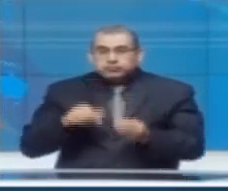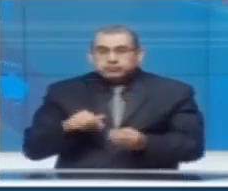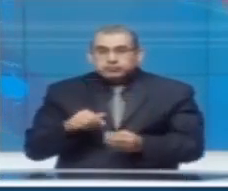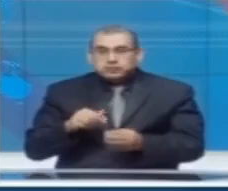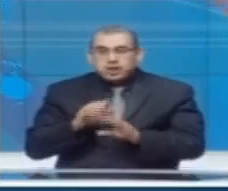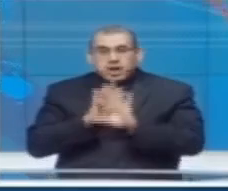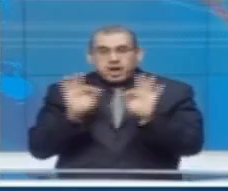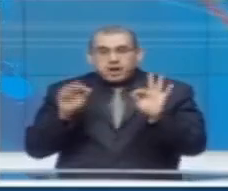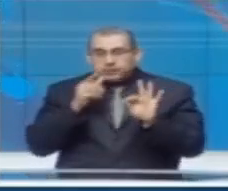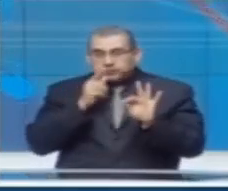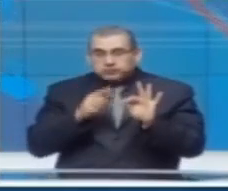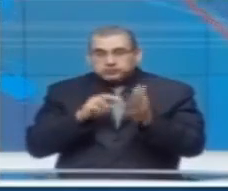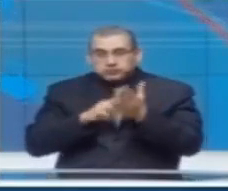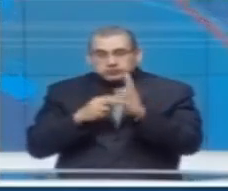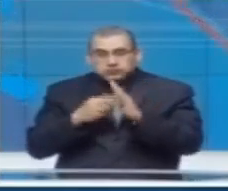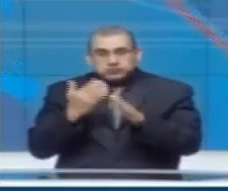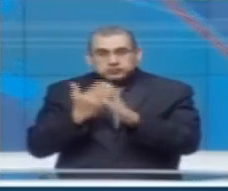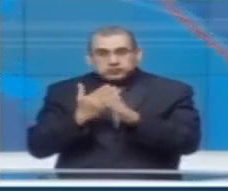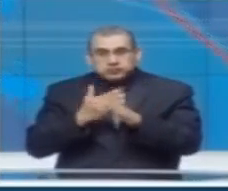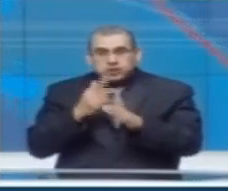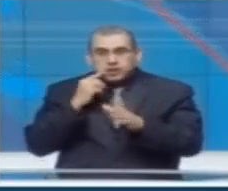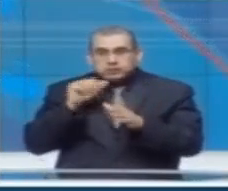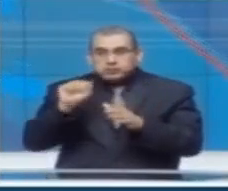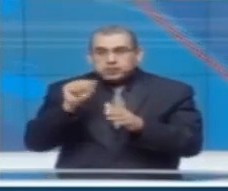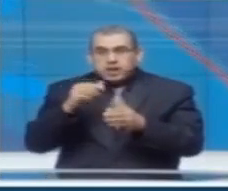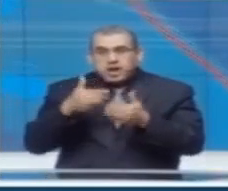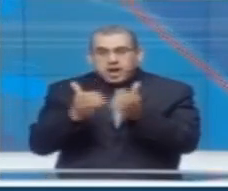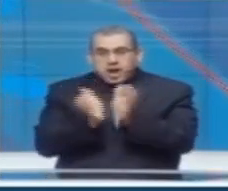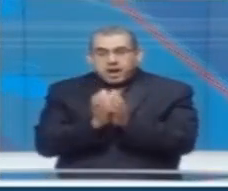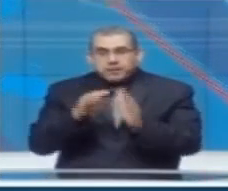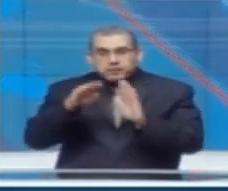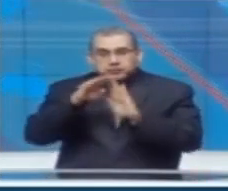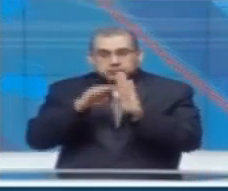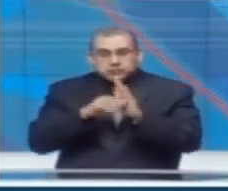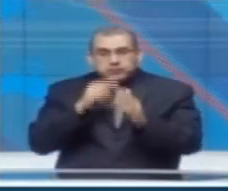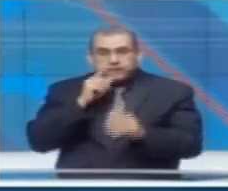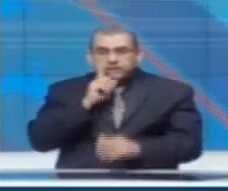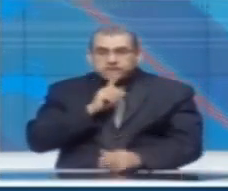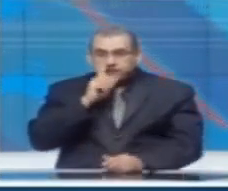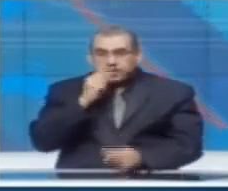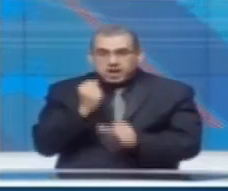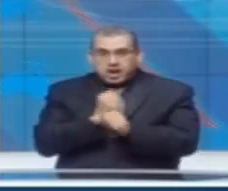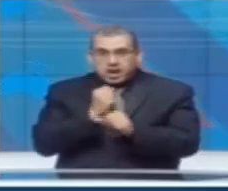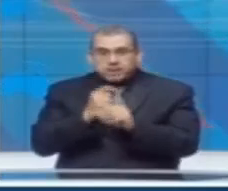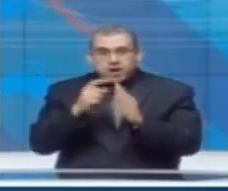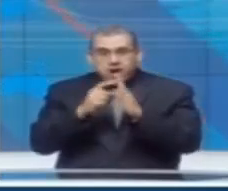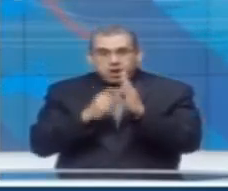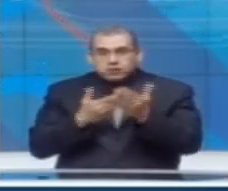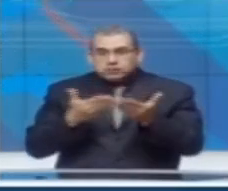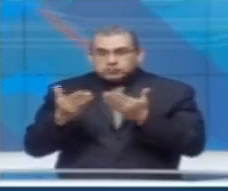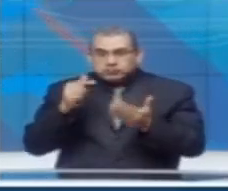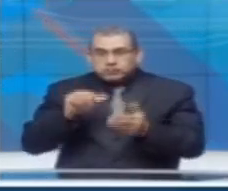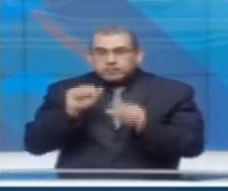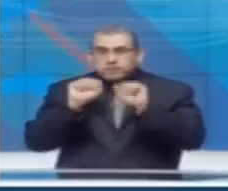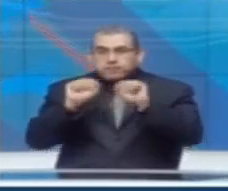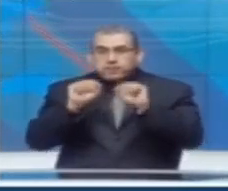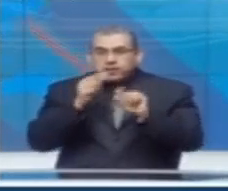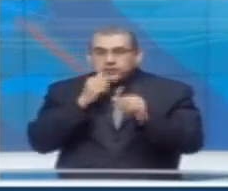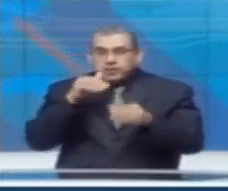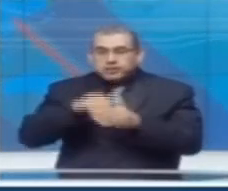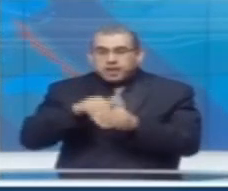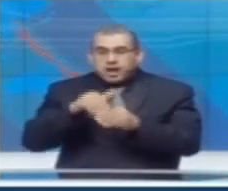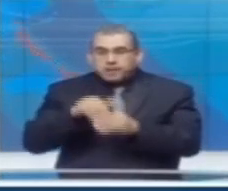كافة الإجراءات المتعلقة بالعملية التنظيمية والفنية والقانونية والإدارية الخاصة